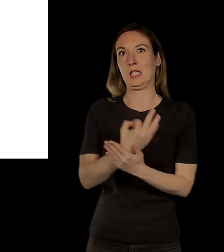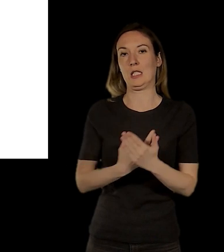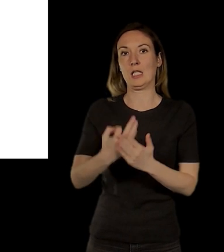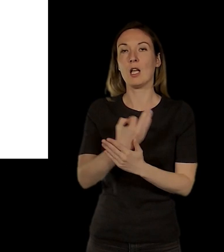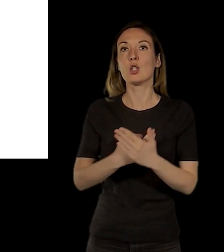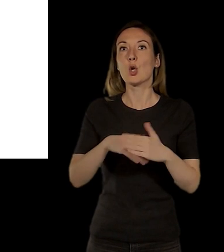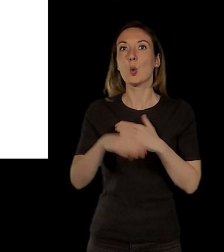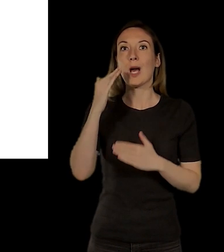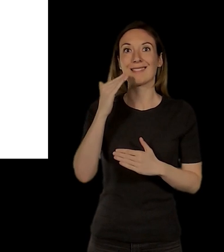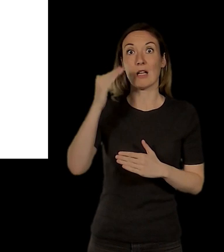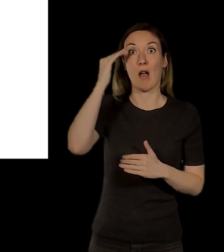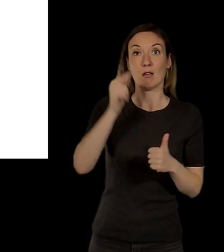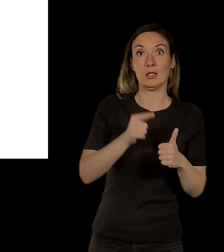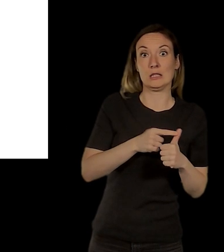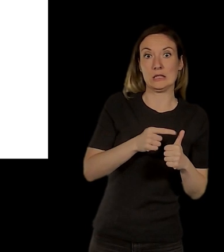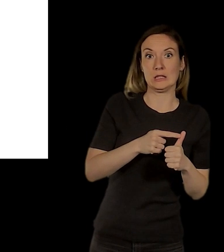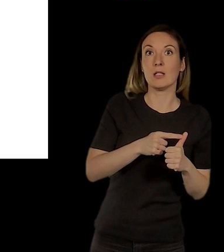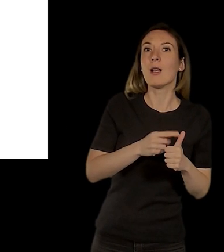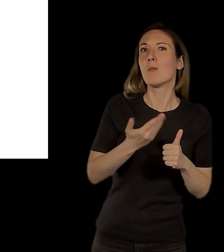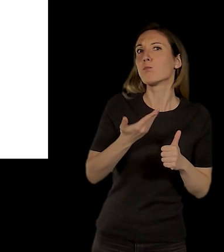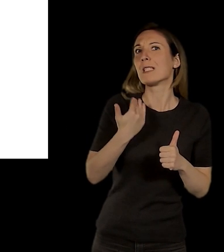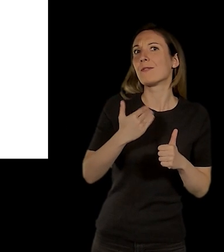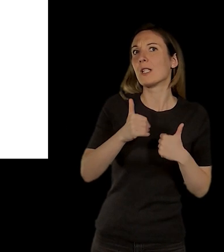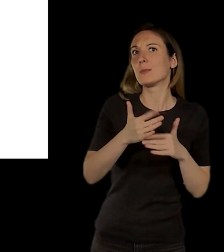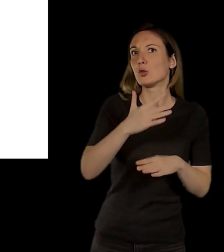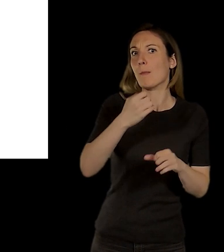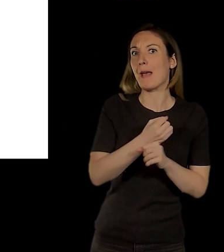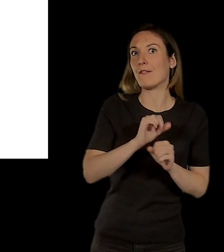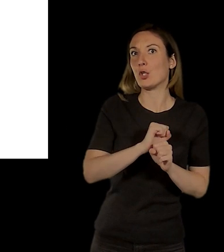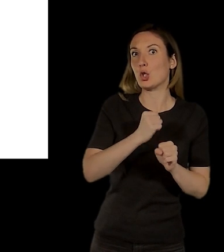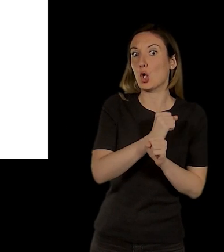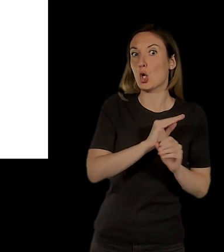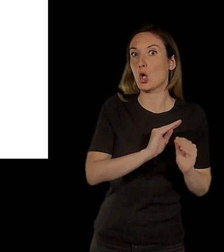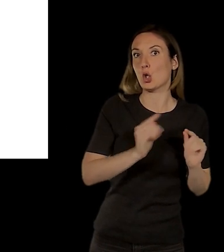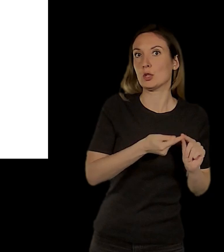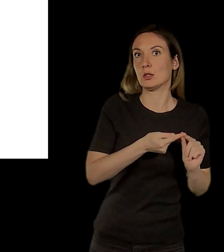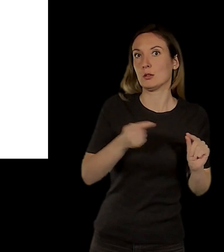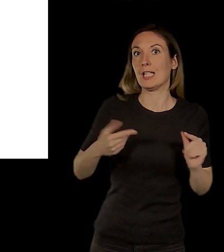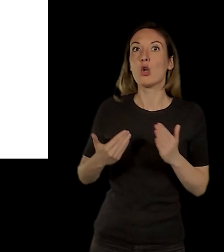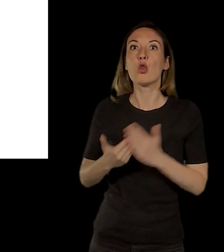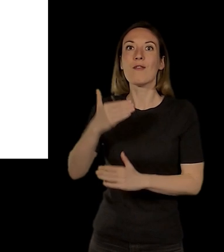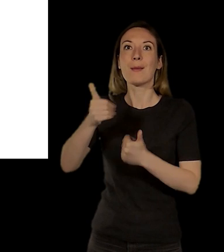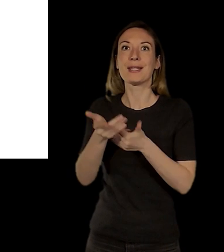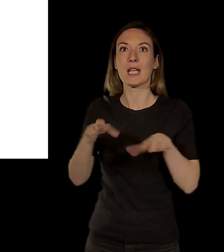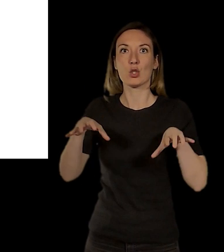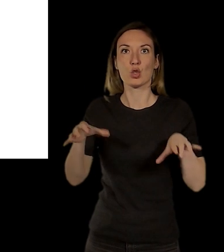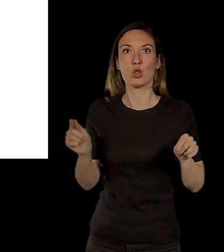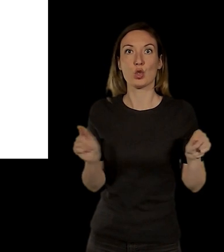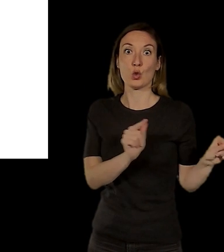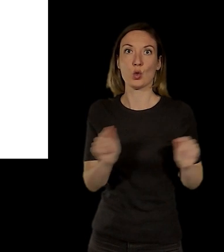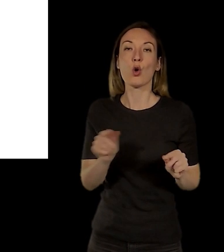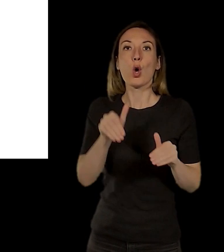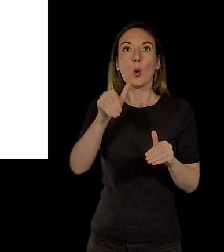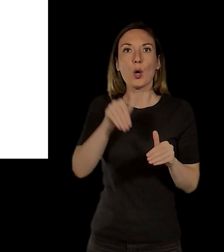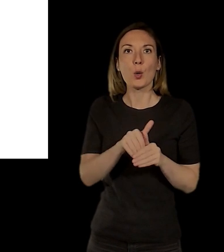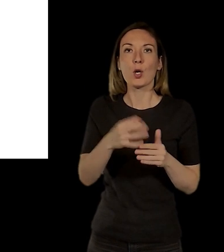bývalé městské opevnění. A v podstatě ta interpretace jako dlouhý náhrdelník